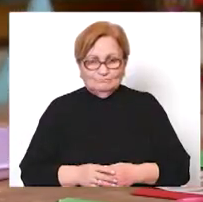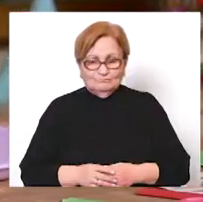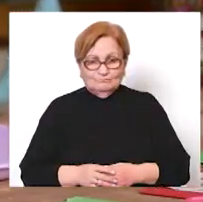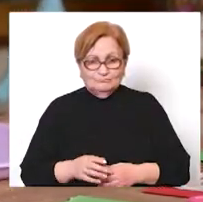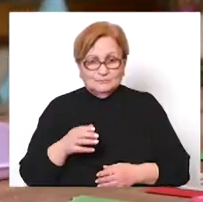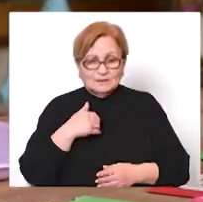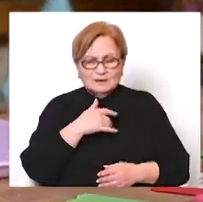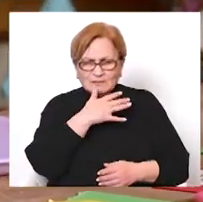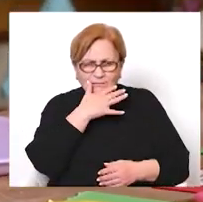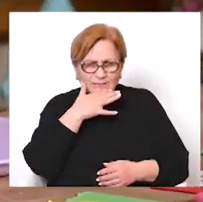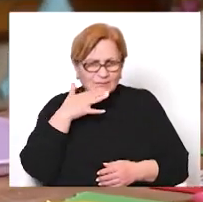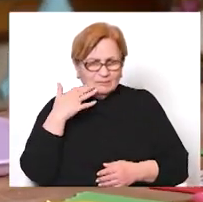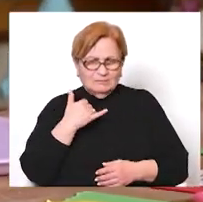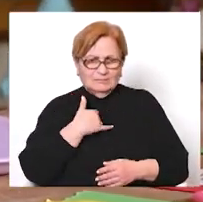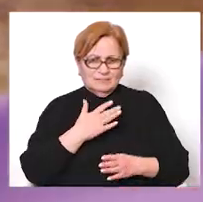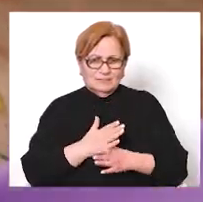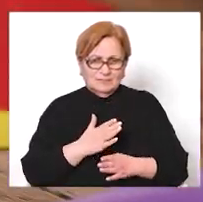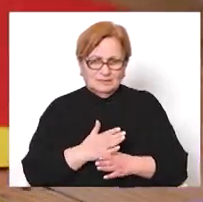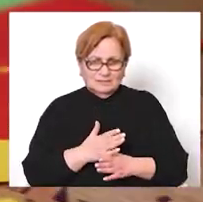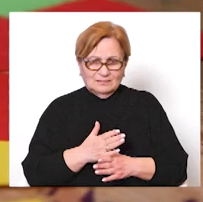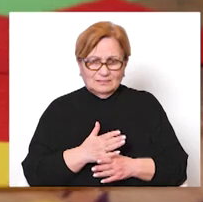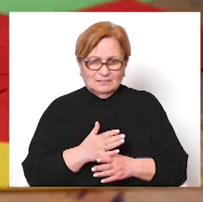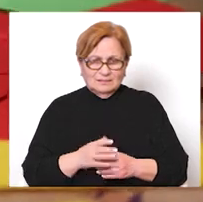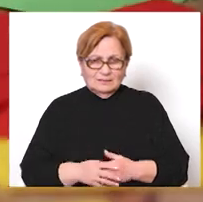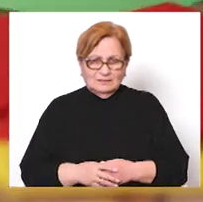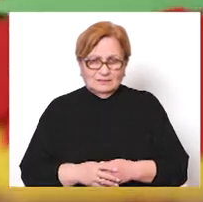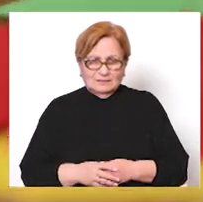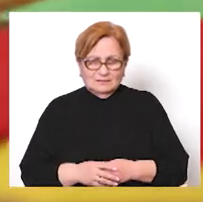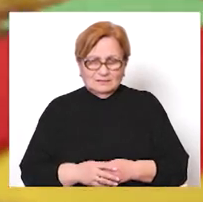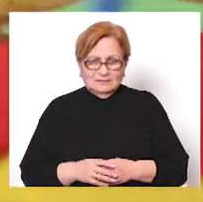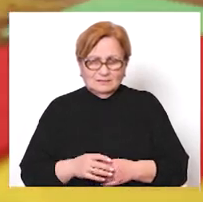ესე? რამდენია? აბა, კიდე.